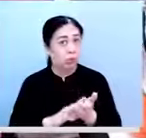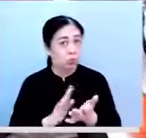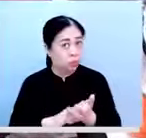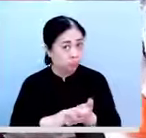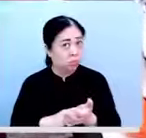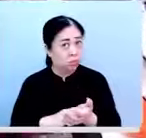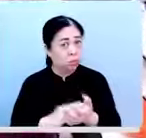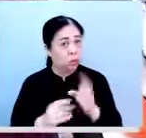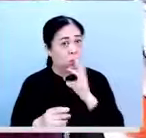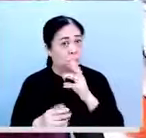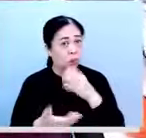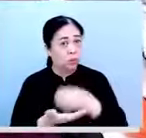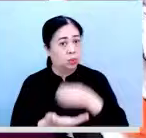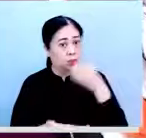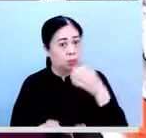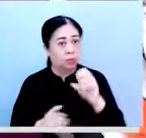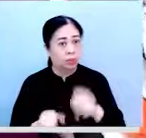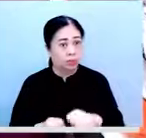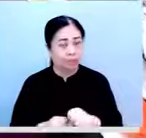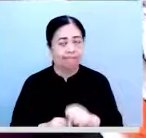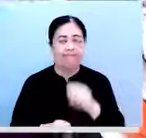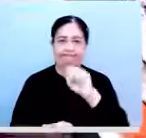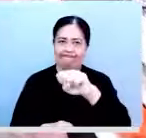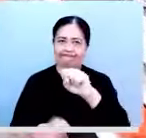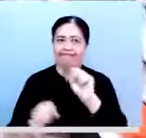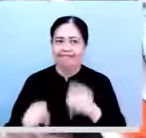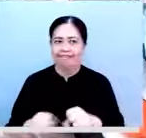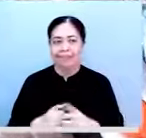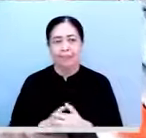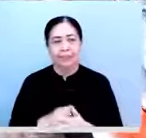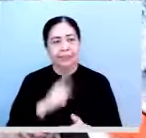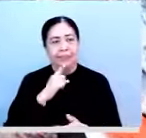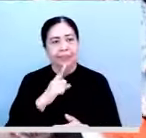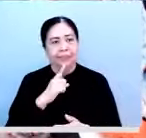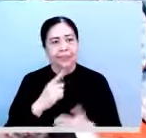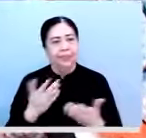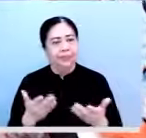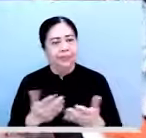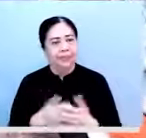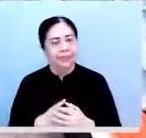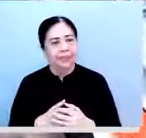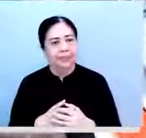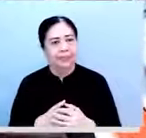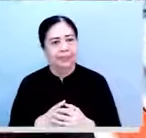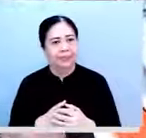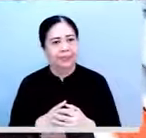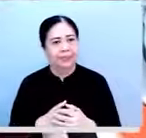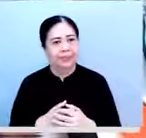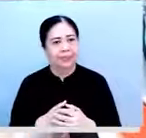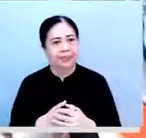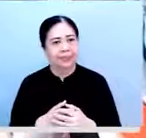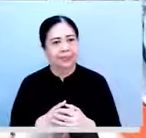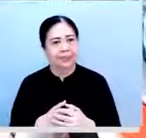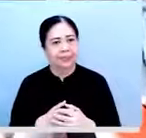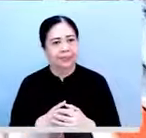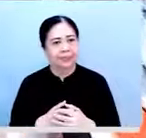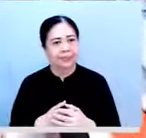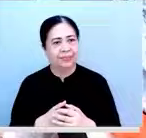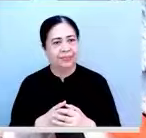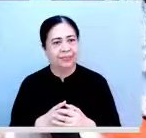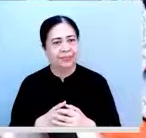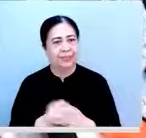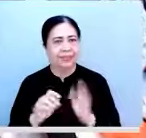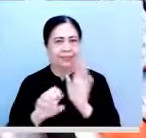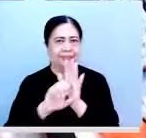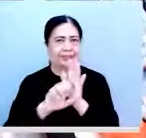water bottles, feeding bottles. Yes, pwede. Actually, dito na sa sa loob, may mga nakalagay. Sample.